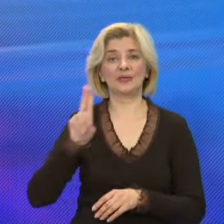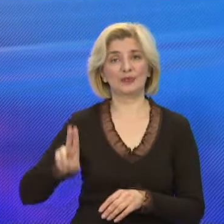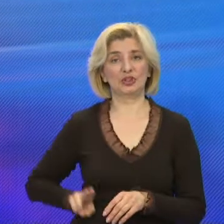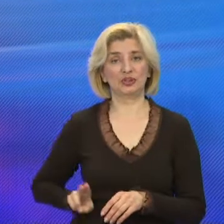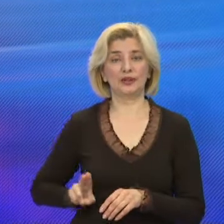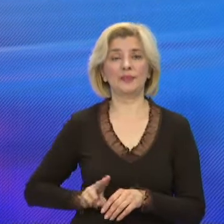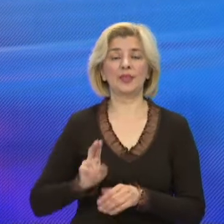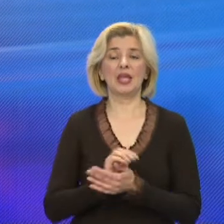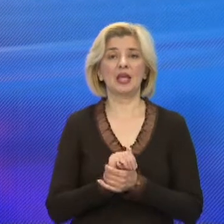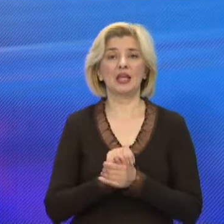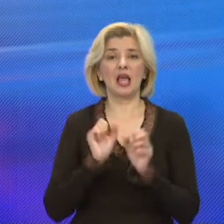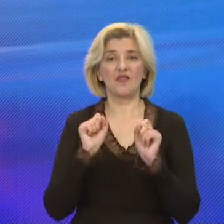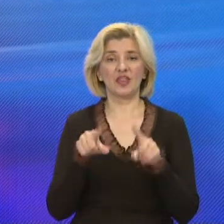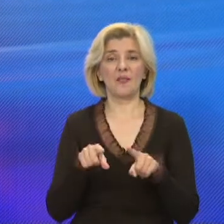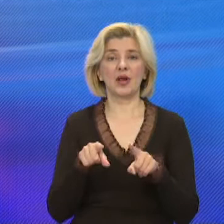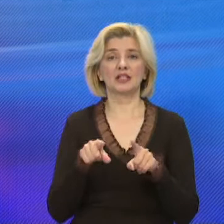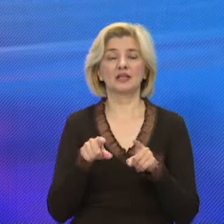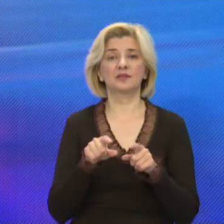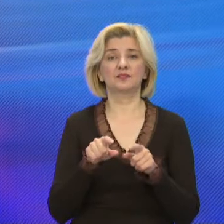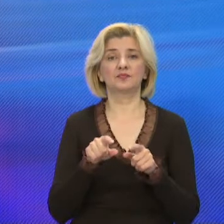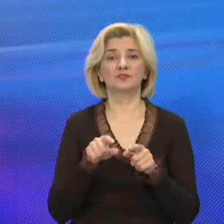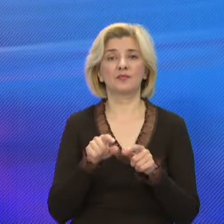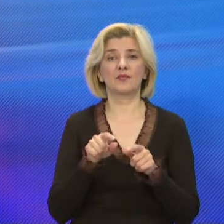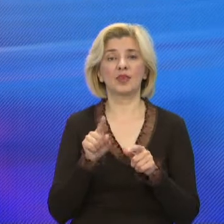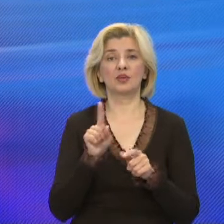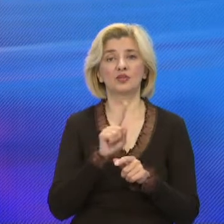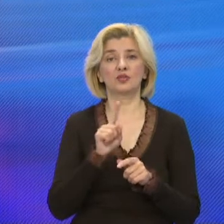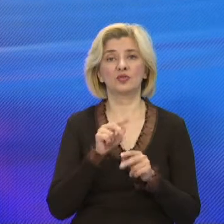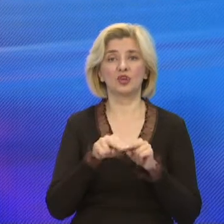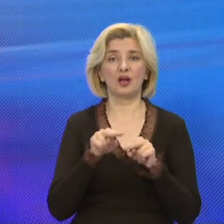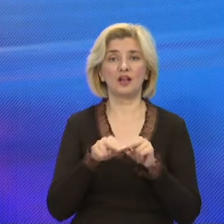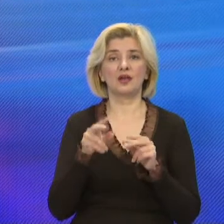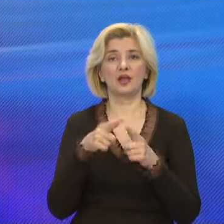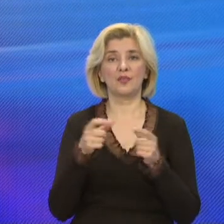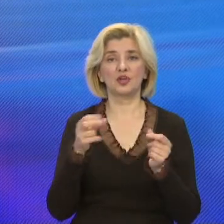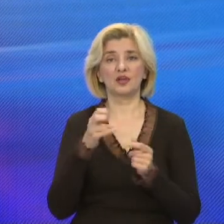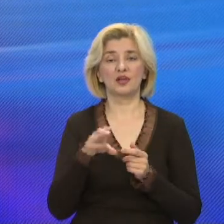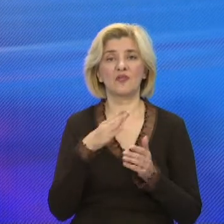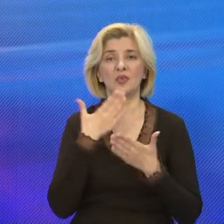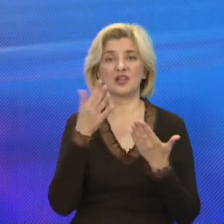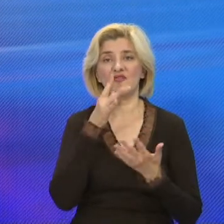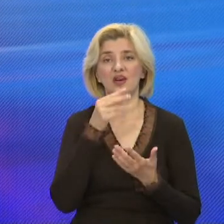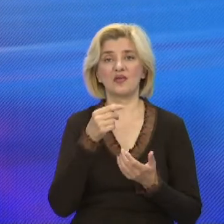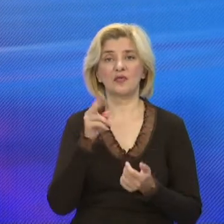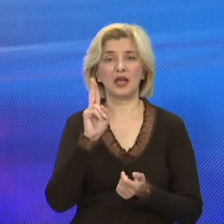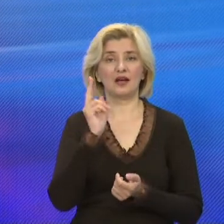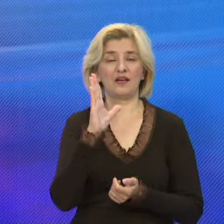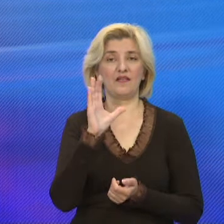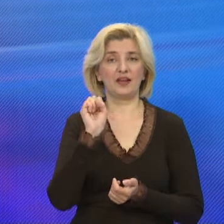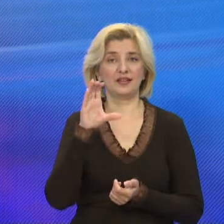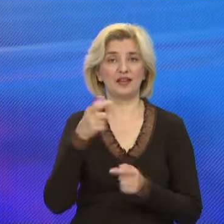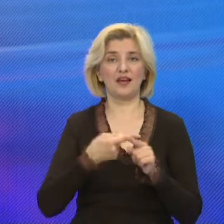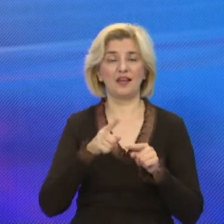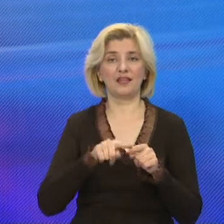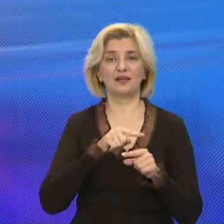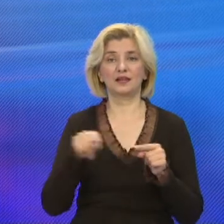удачи на автомате, вот там что там, да, обычно? Там, да. Шоколадка, то, что печенье? Ты... Нет, шоколадка, печенье, наверное, нет. В последнее время, наверное, квас, квас был, потому что это